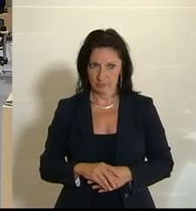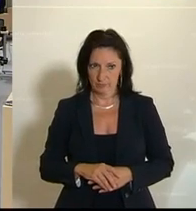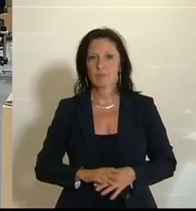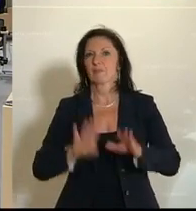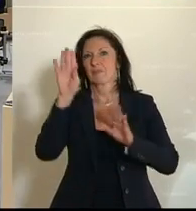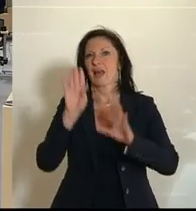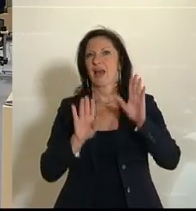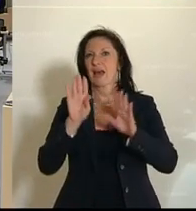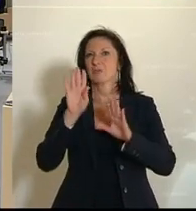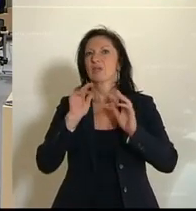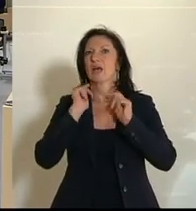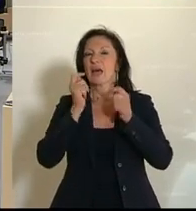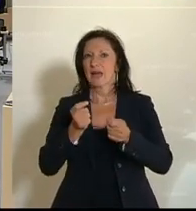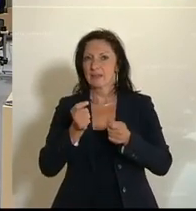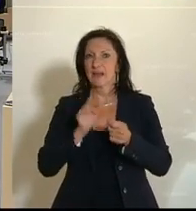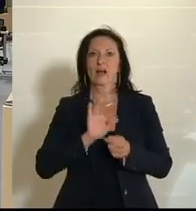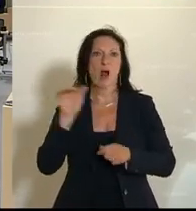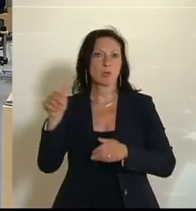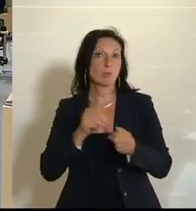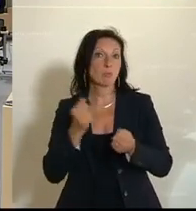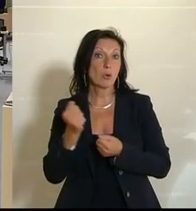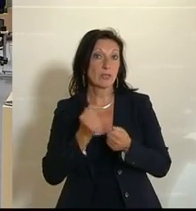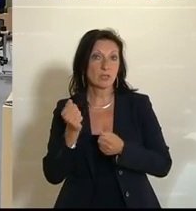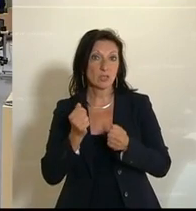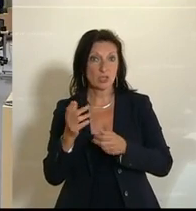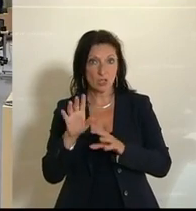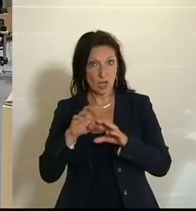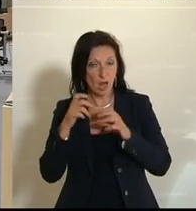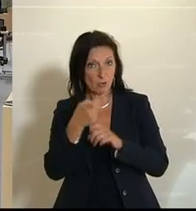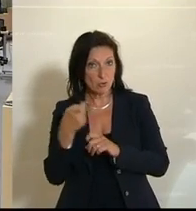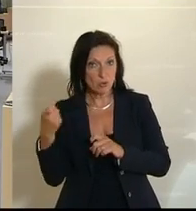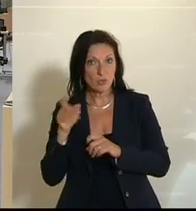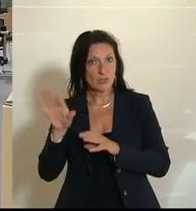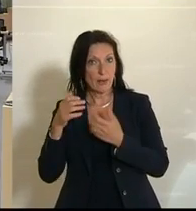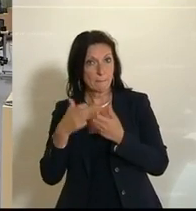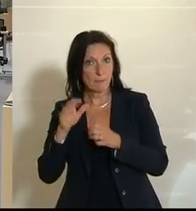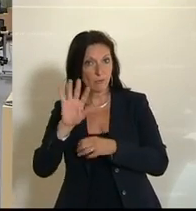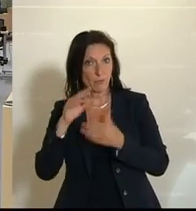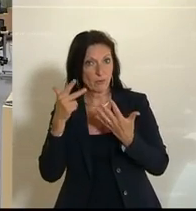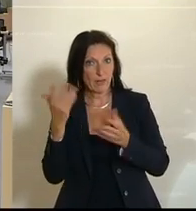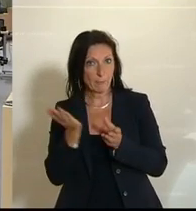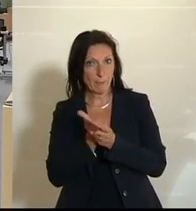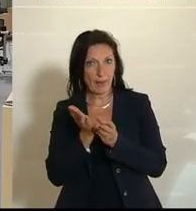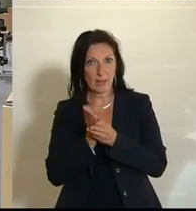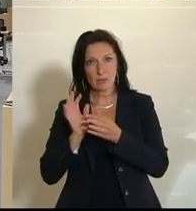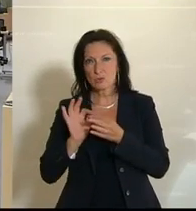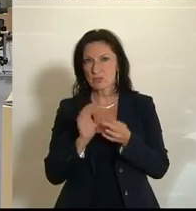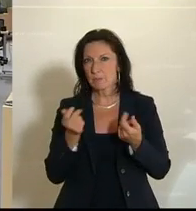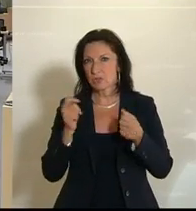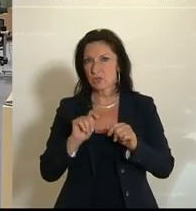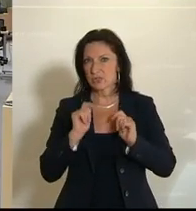Abstimmung über den Antrag des Außenpolitischen Ausschusses, seinen Bericht 85 der Beilagen hinsichtlich des